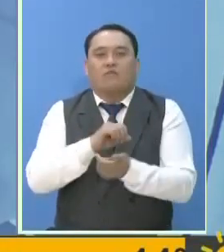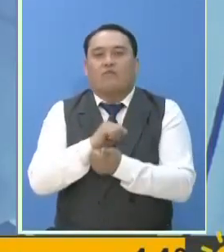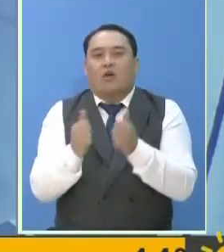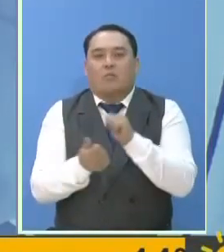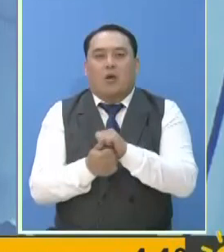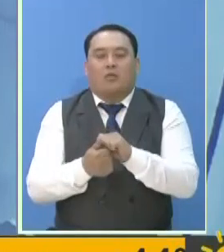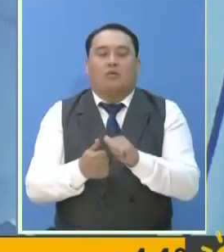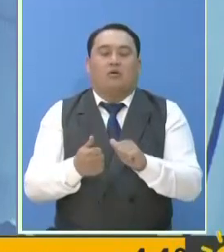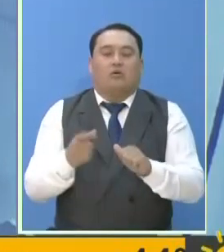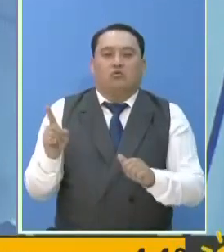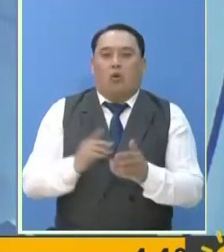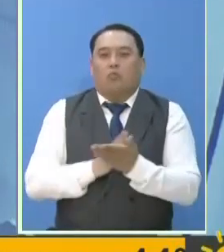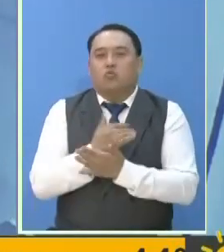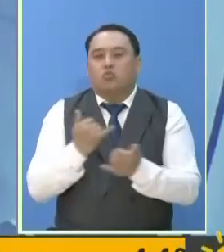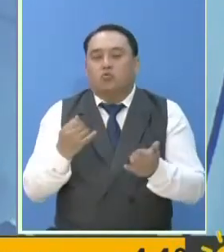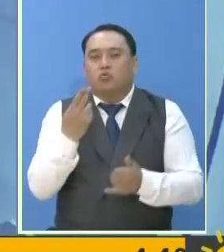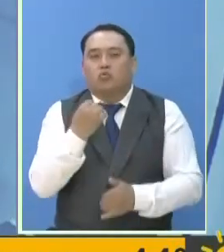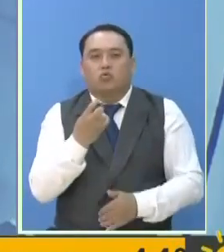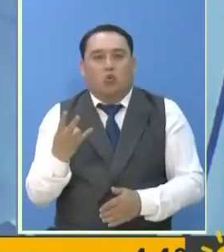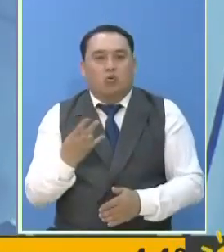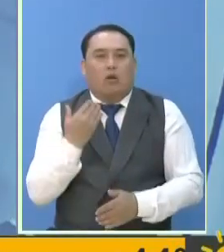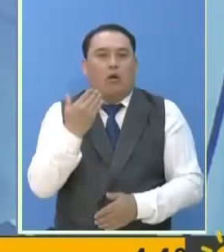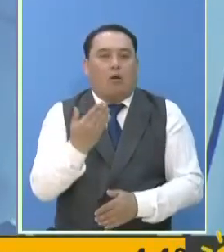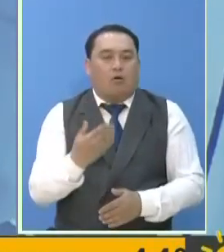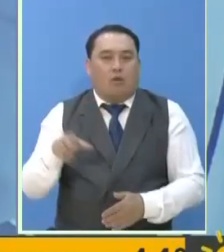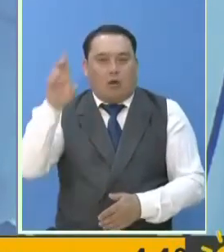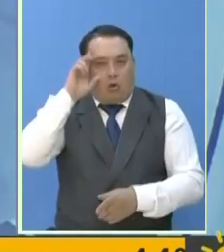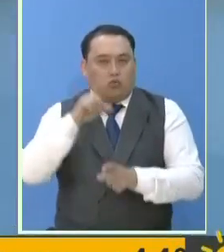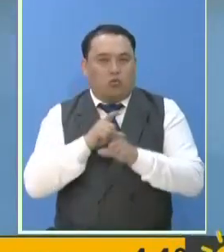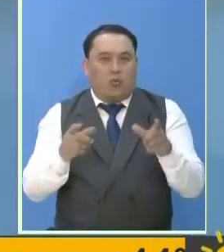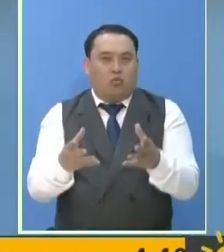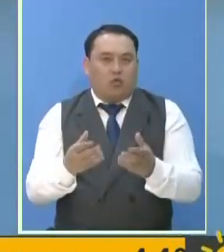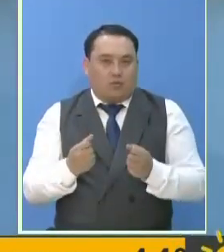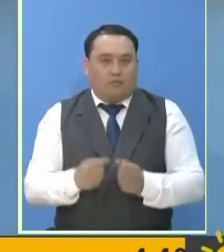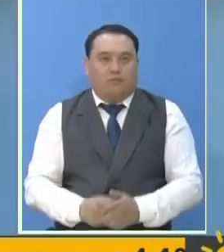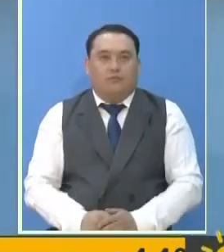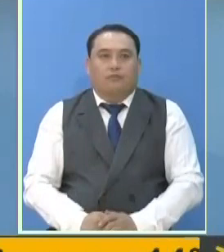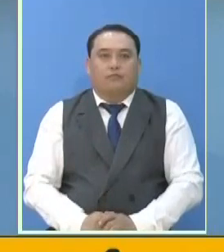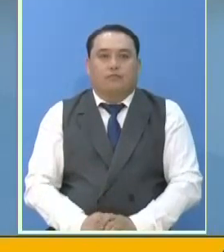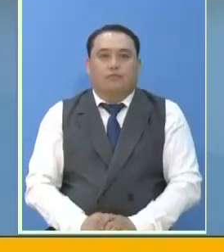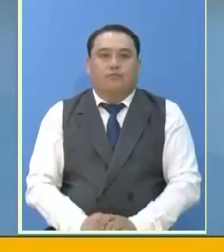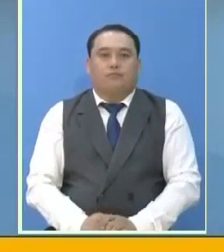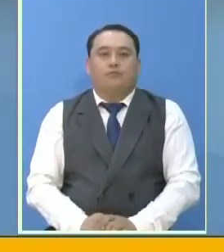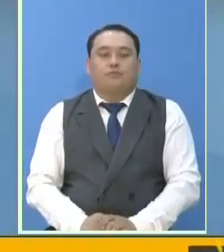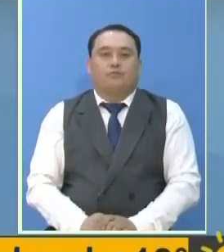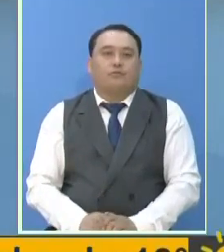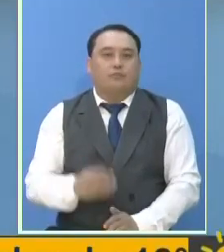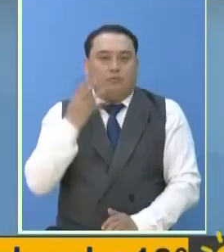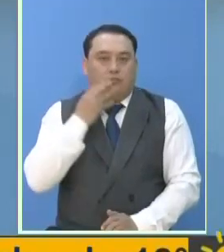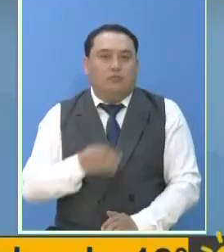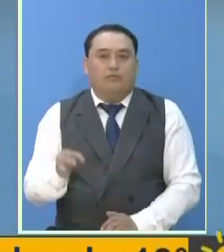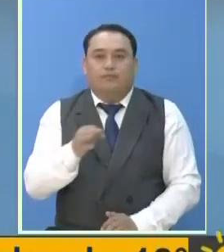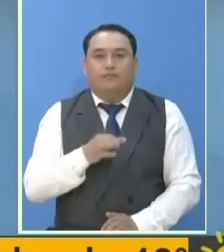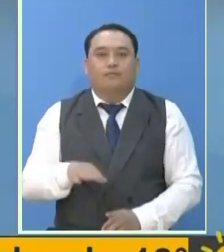они довольны обслуживанием в ЦОНе и вообще, как они в целом государственные услуги получают. Хотелось бы отметить, что Алматинская область, именно